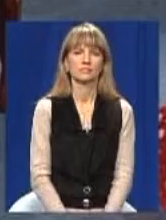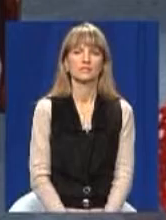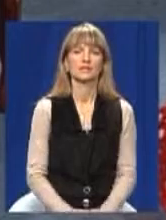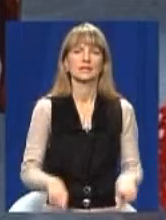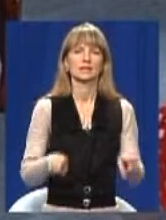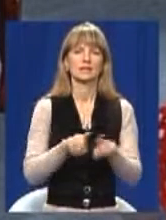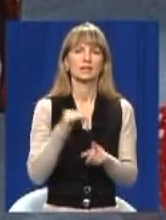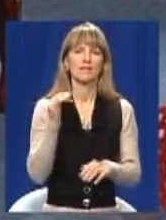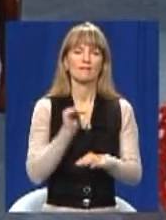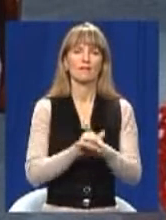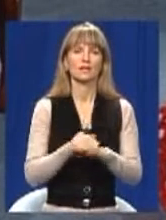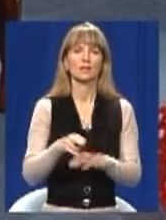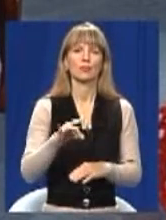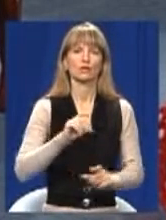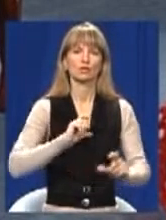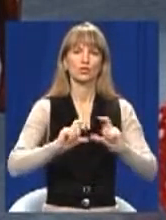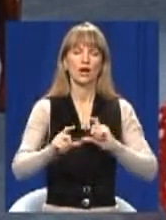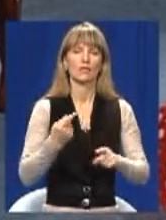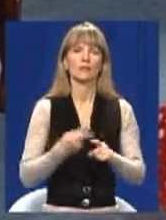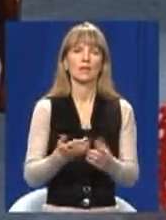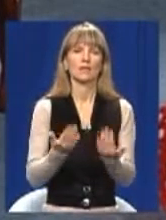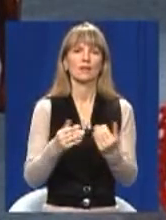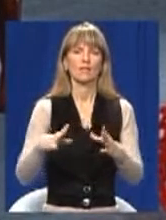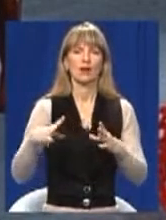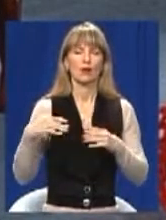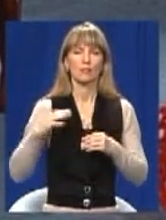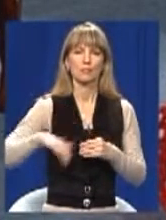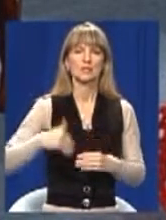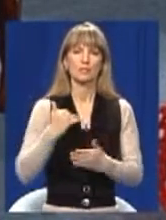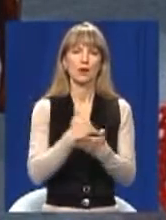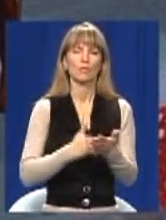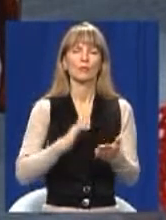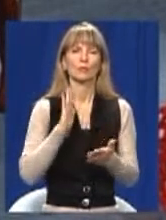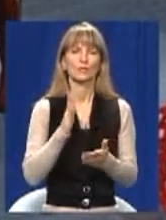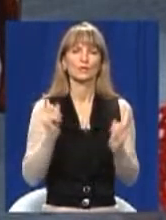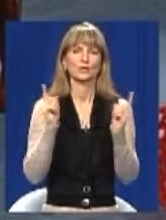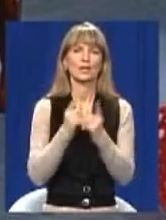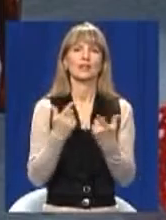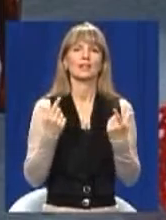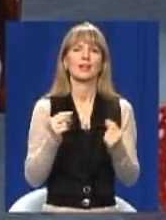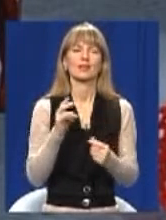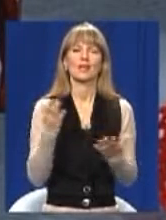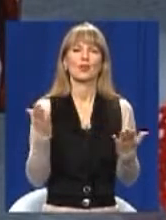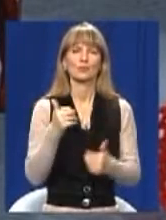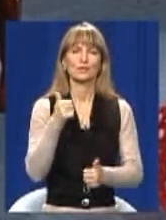Такі цікаві факти про шахи. Тож давайте всі разом після програми будемо зустрінемося